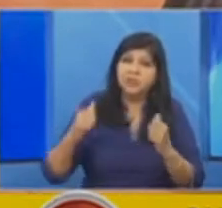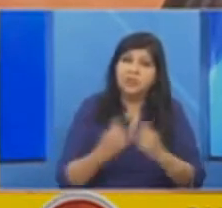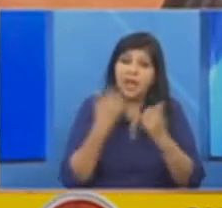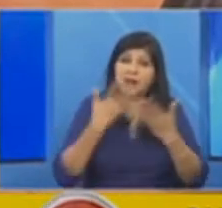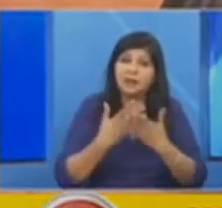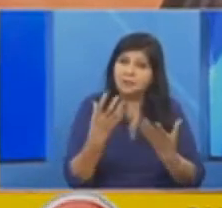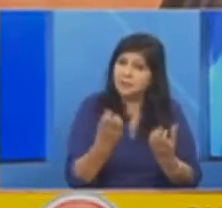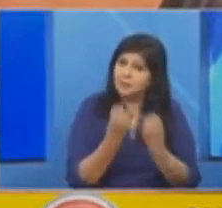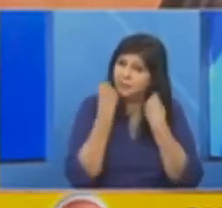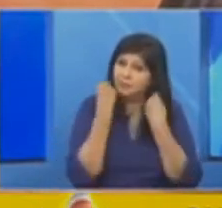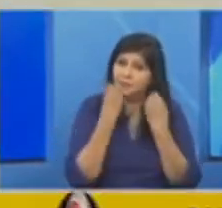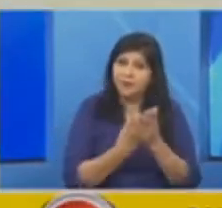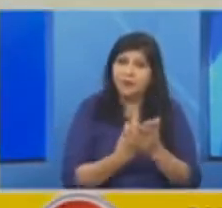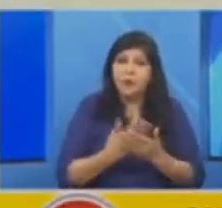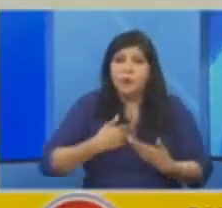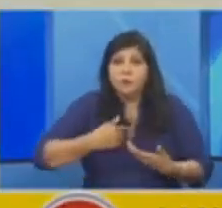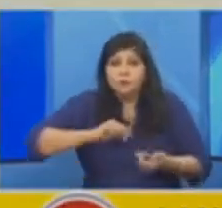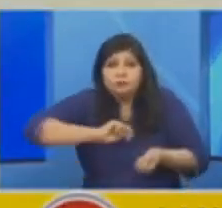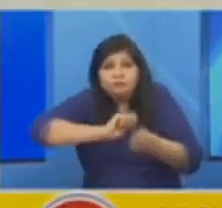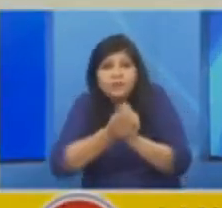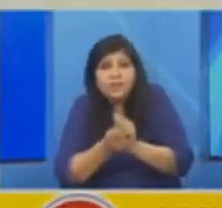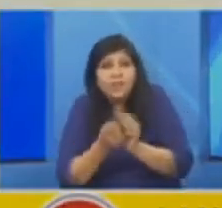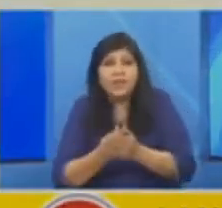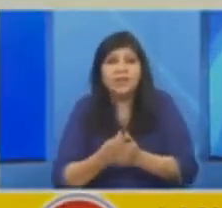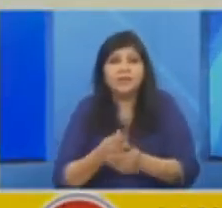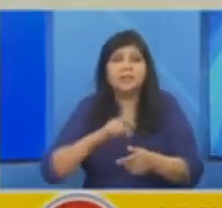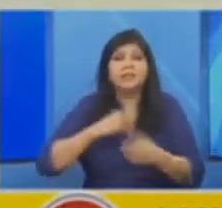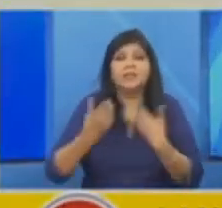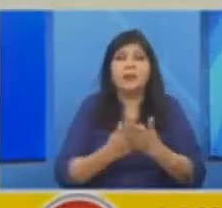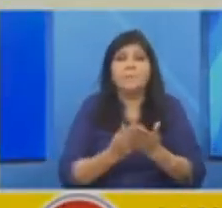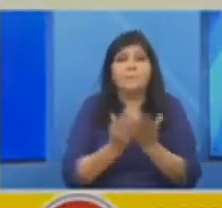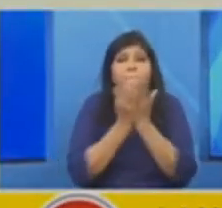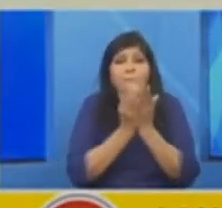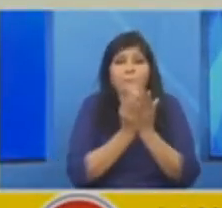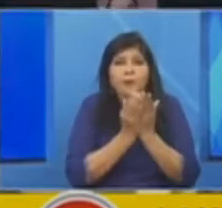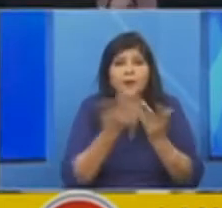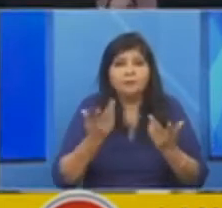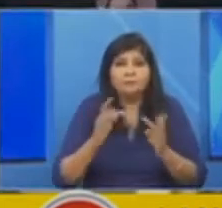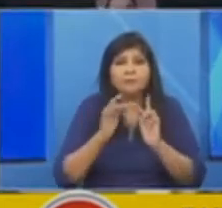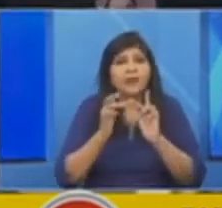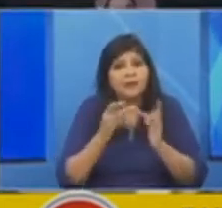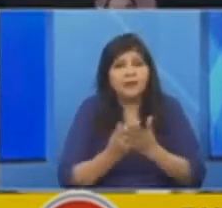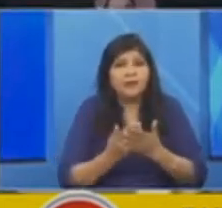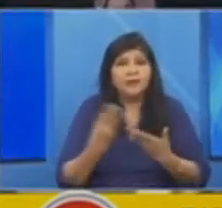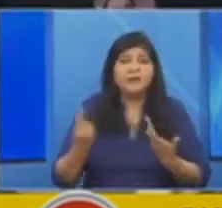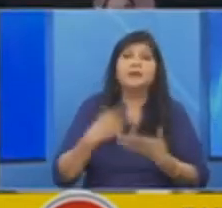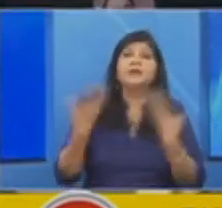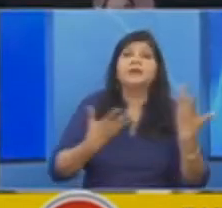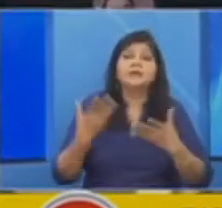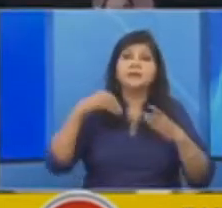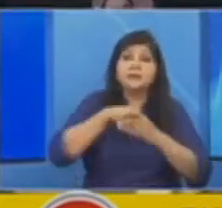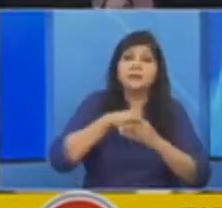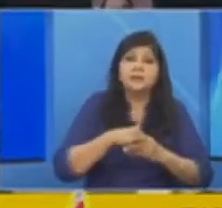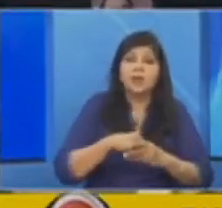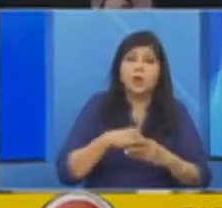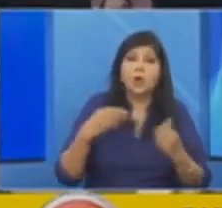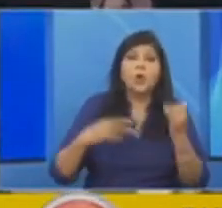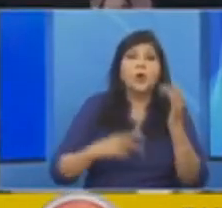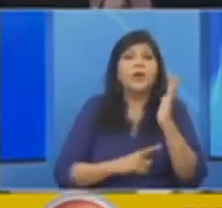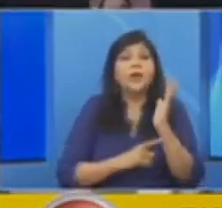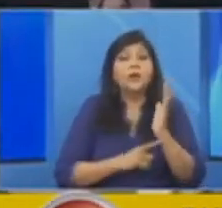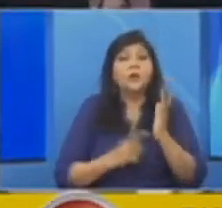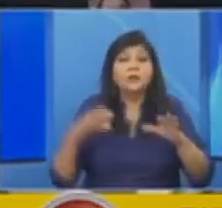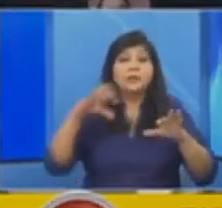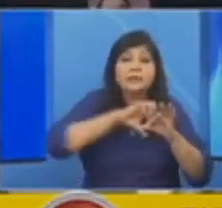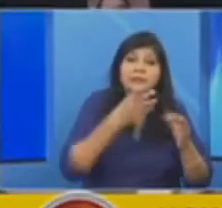किया, बलकि उसे अवसर में बदल भी दिया है पढ़ाई में तक्रीका जादा से जादा उप्योग कैसे हो, नए तरीकों को